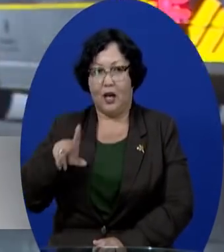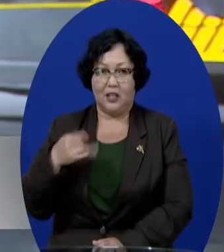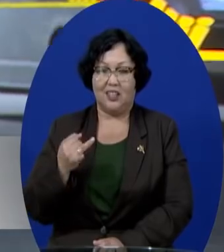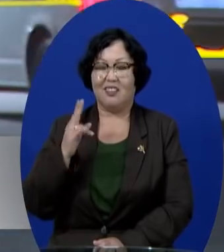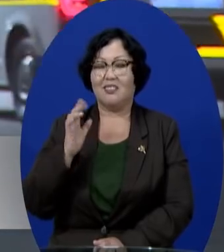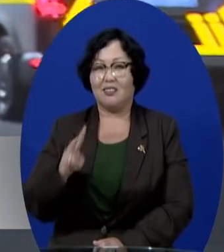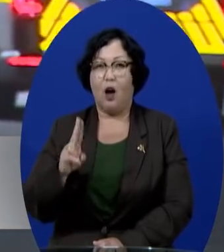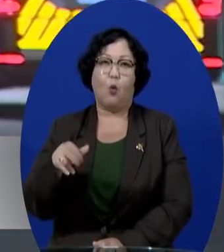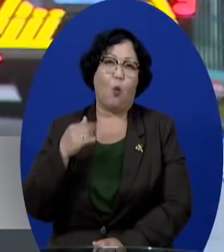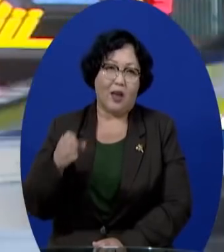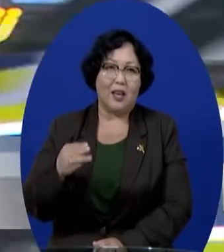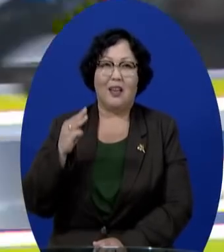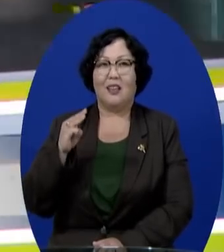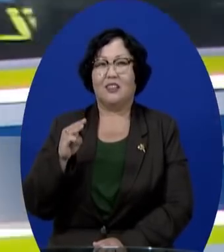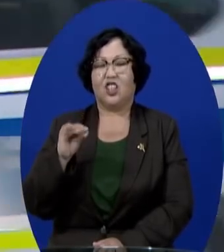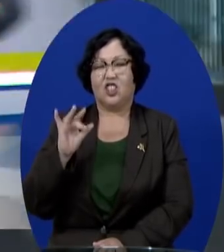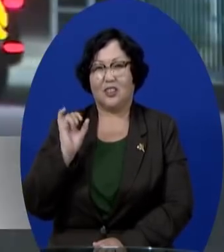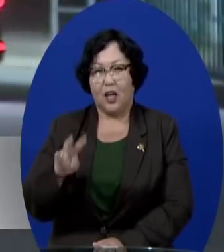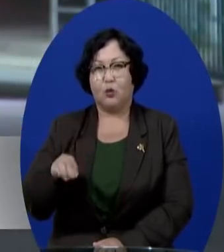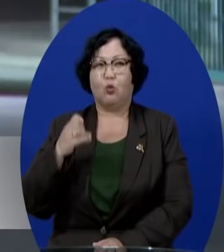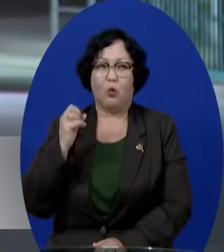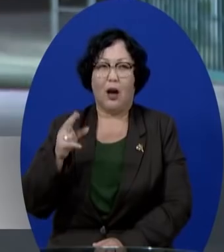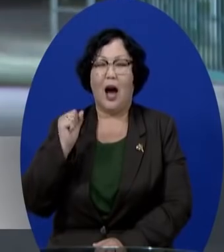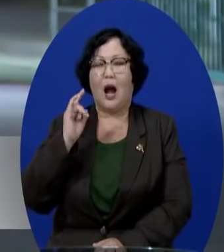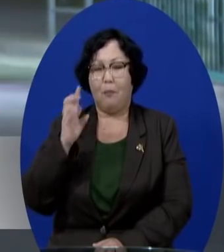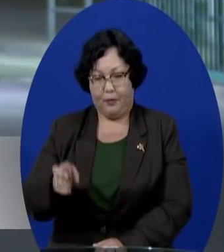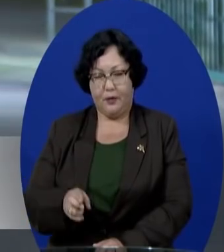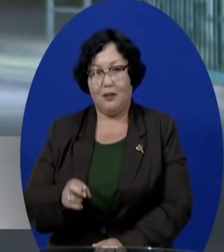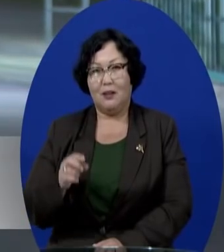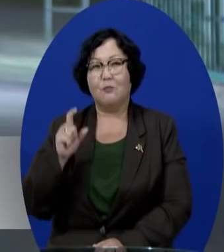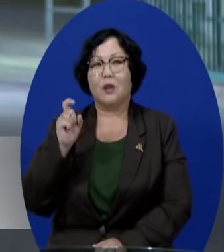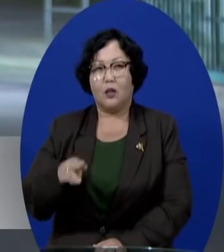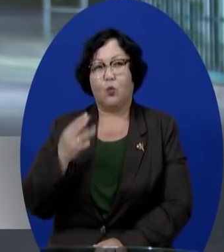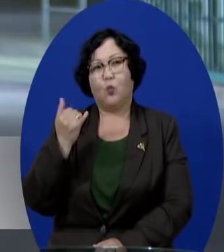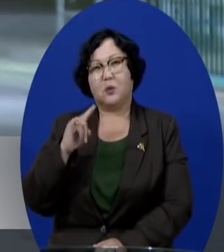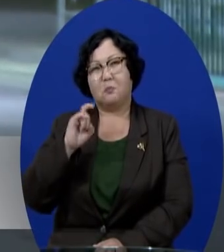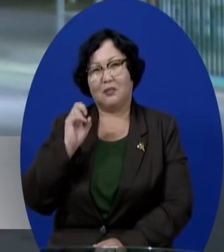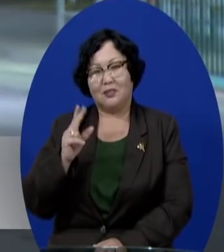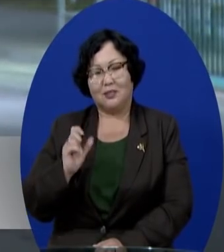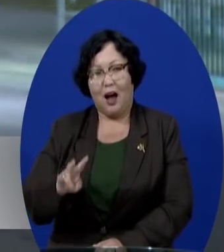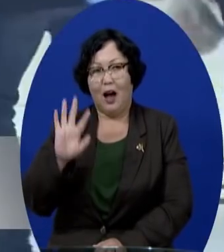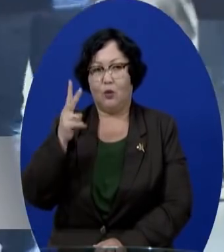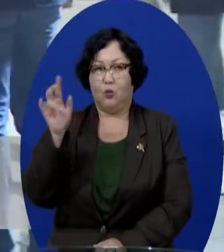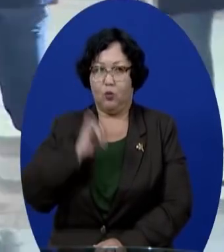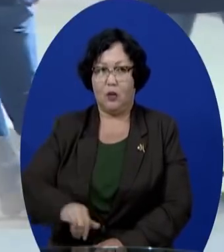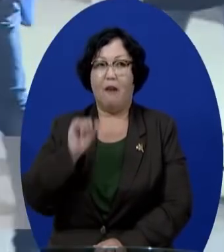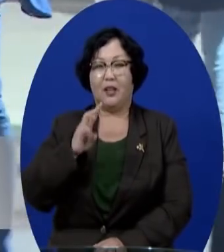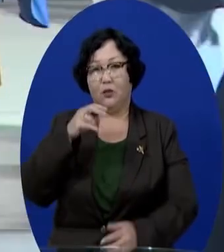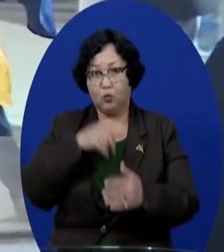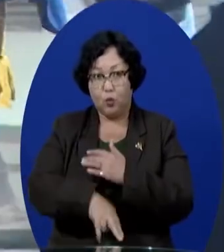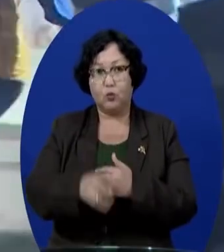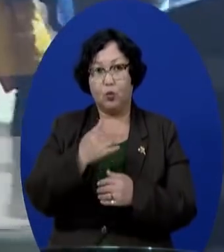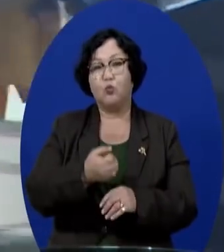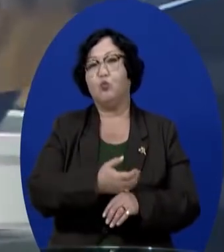Казахстан, Кувейт, Катар, Тажикстан, Турк, Арабын Нэгдсэн Эмират, Узбекистан зэрэг 12 улс Афганистаны дүрвөгчдийг